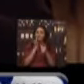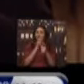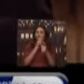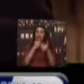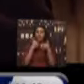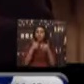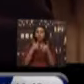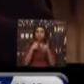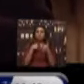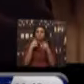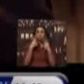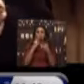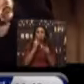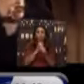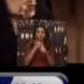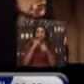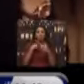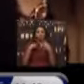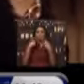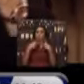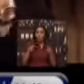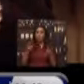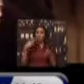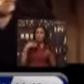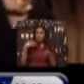وشفت ان الدور